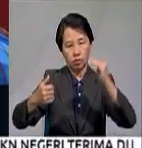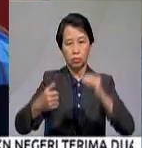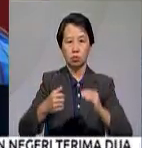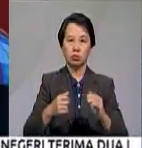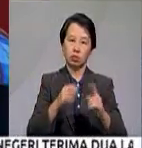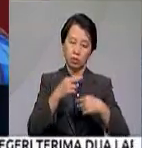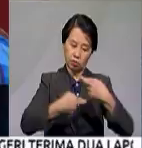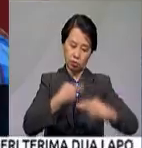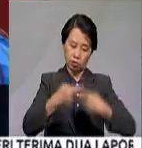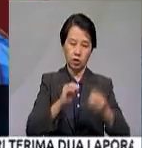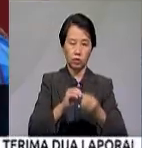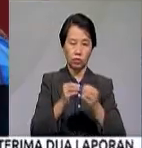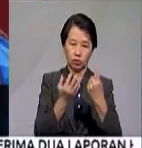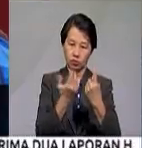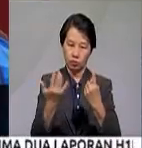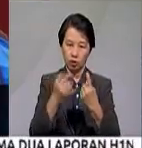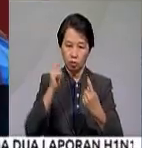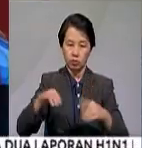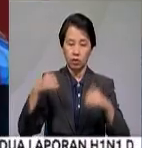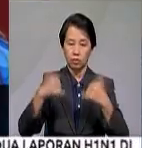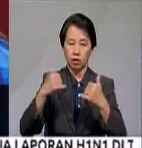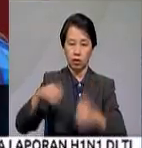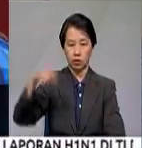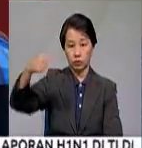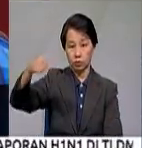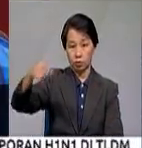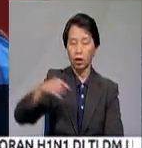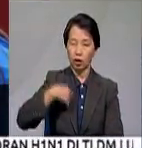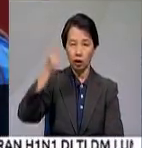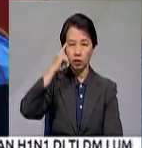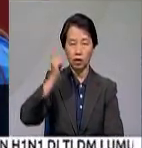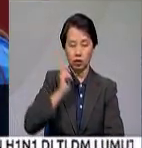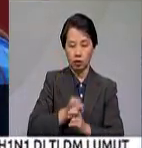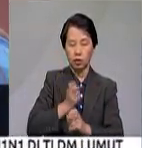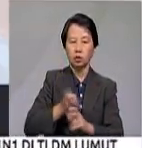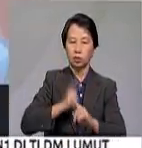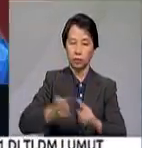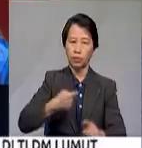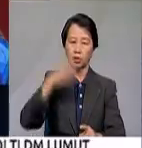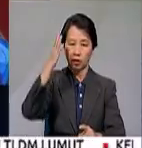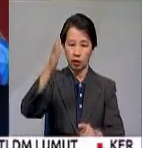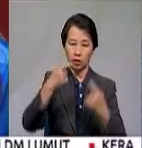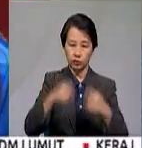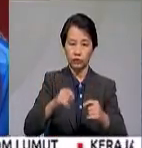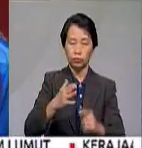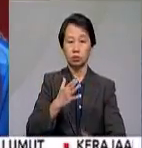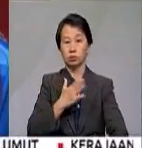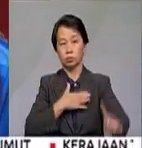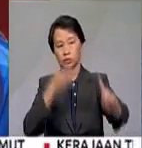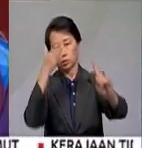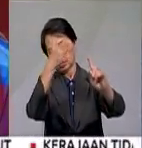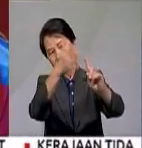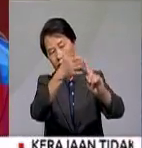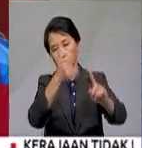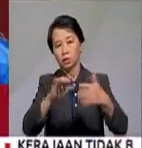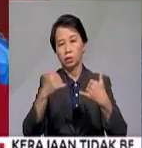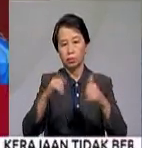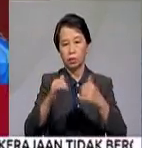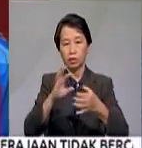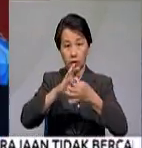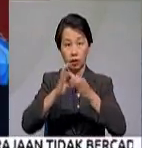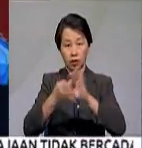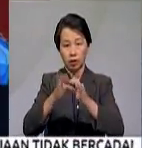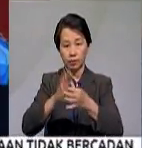so mesti kena main qualifying dulu, so I know it's hard but I'll try anyway. My aim actually is everyone aims is like playing Olympic, right?